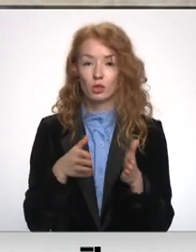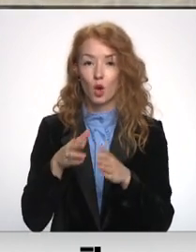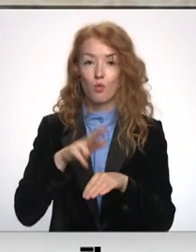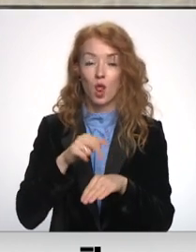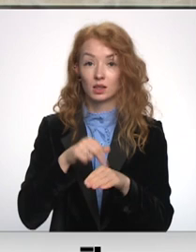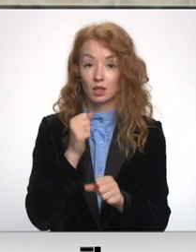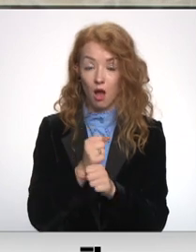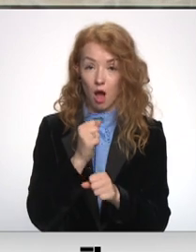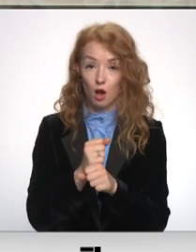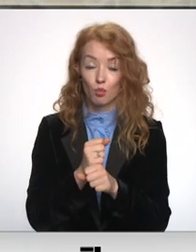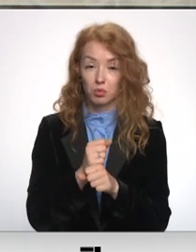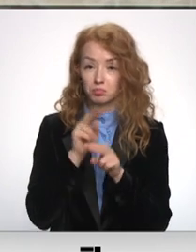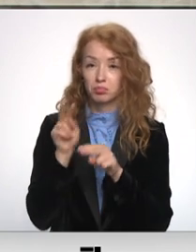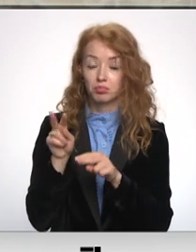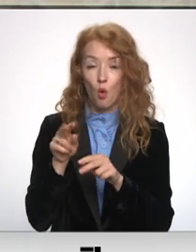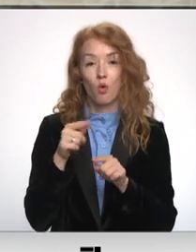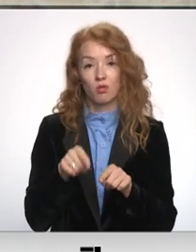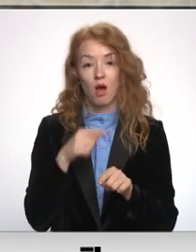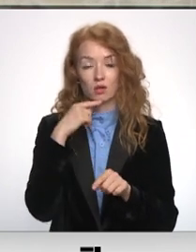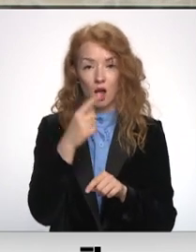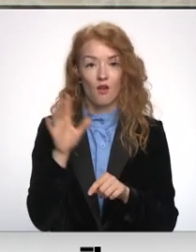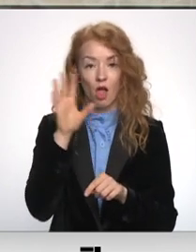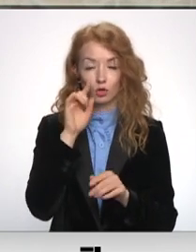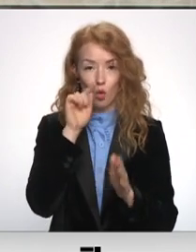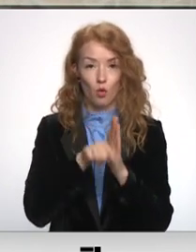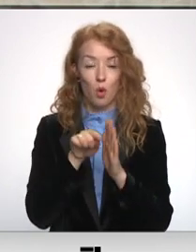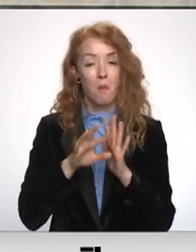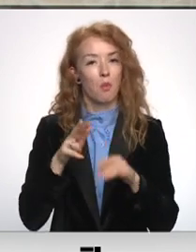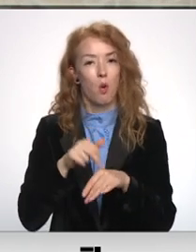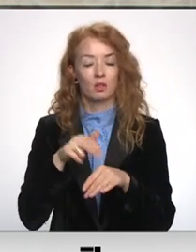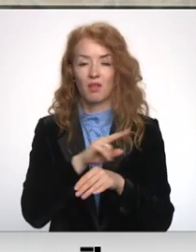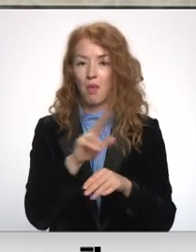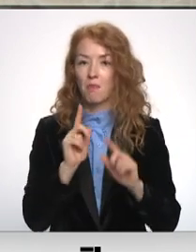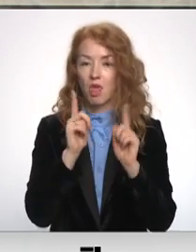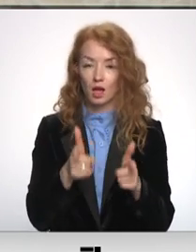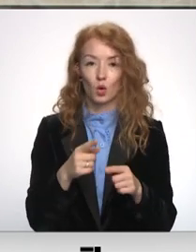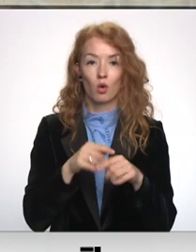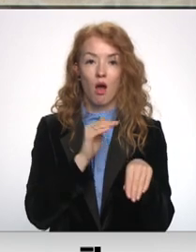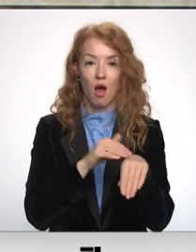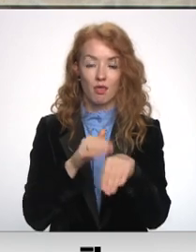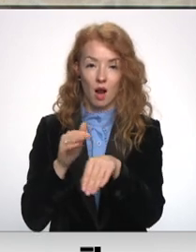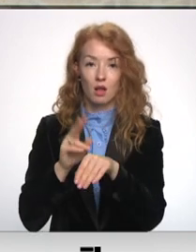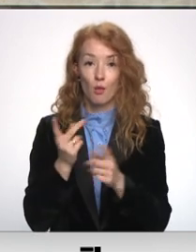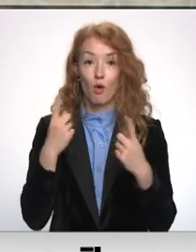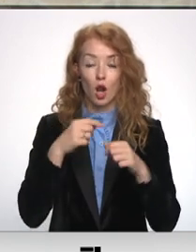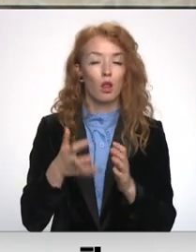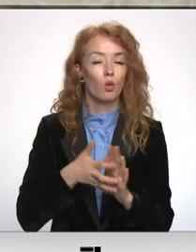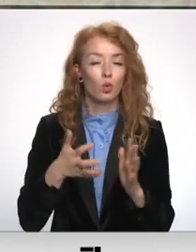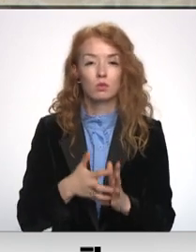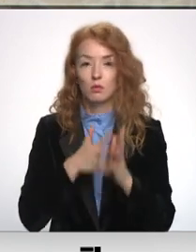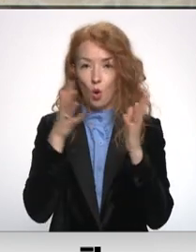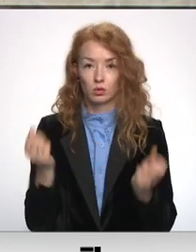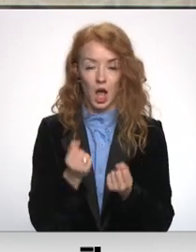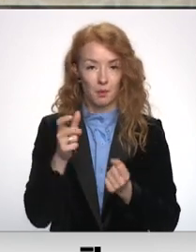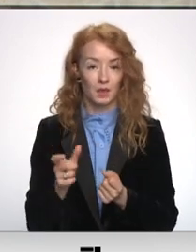tā saka valsts kontrole. Policijā pārmetumiem nepiekrīt un atgādina par lielo kadru trūkumu. Un plašāk vēsts